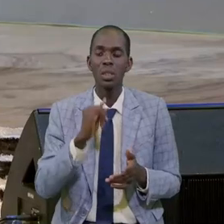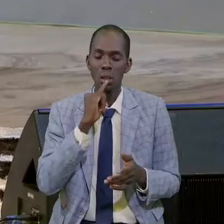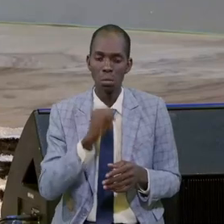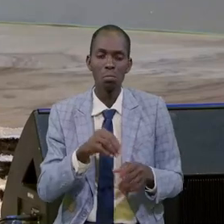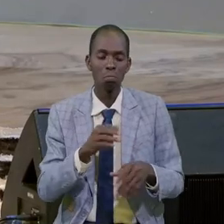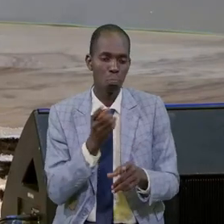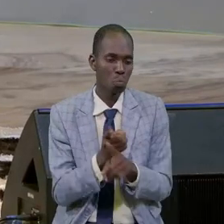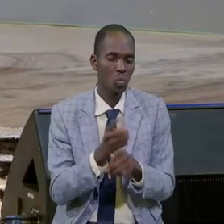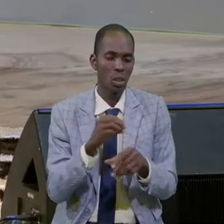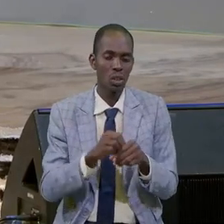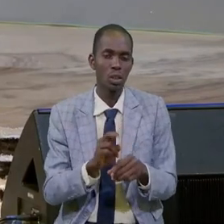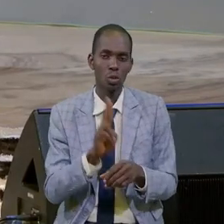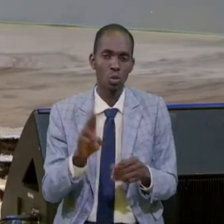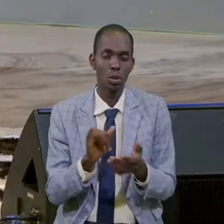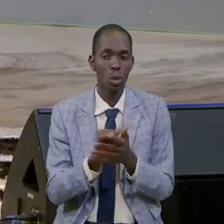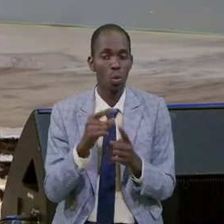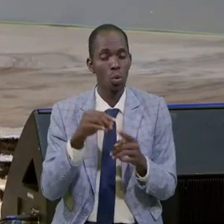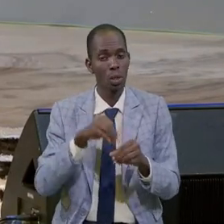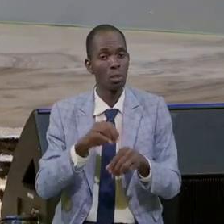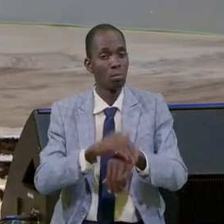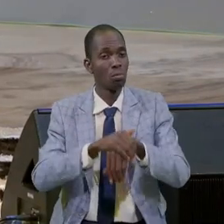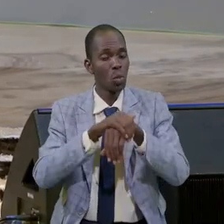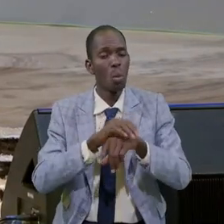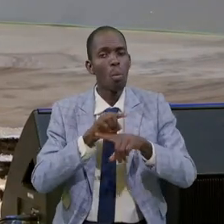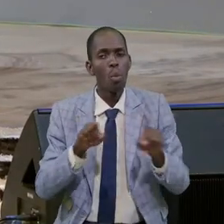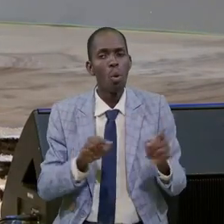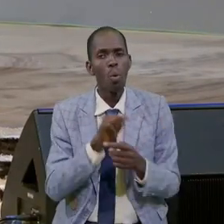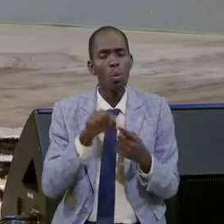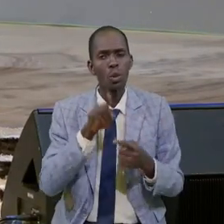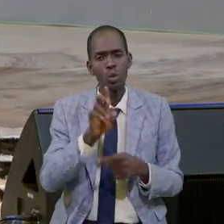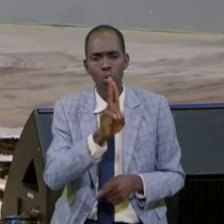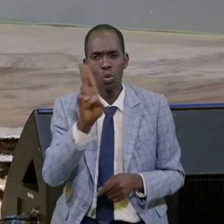grammaticalement correct d'employer un mot. Mais si vous prononcez ce mot-là